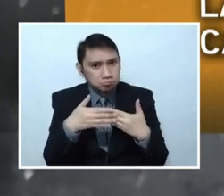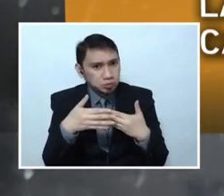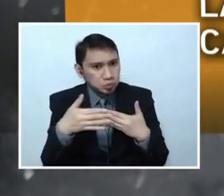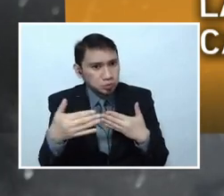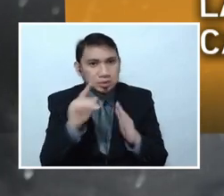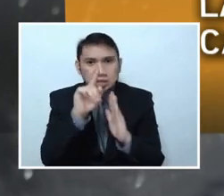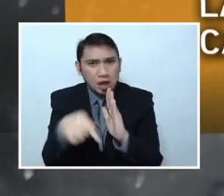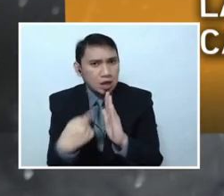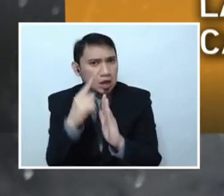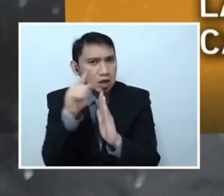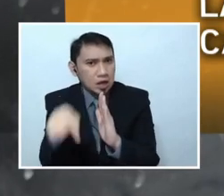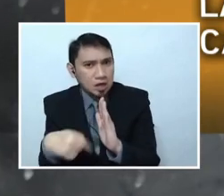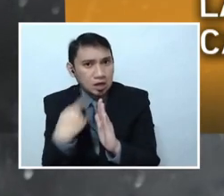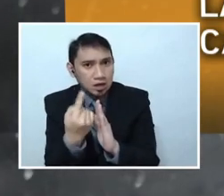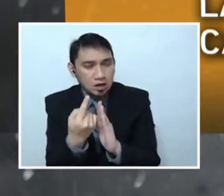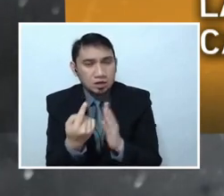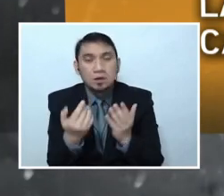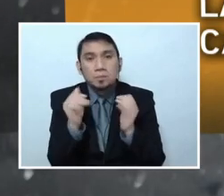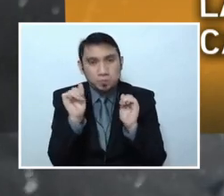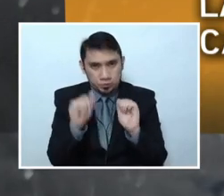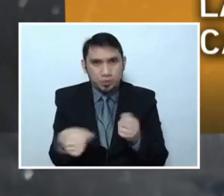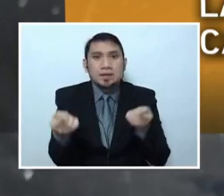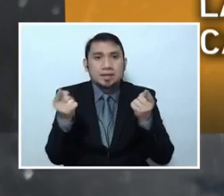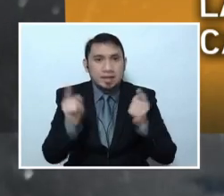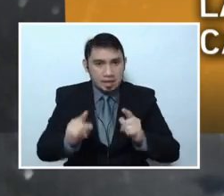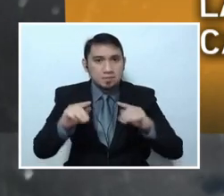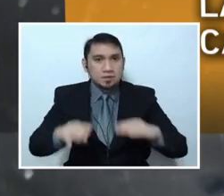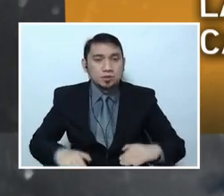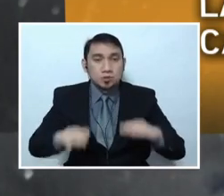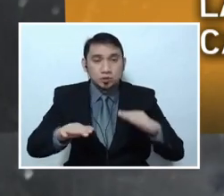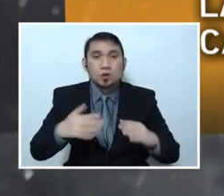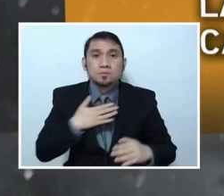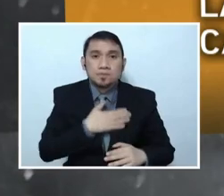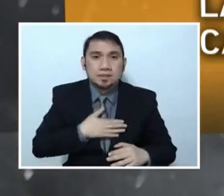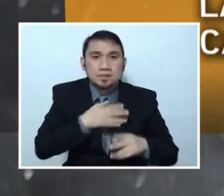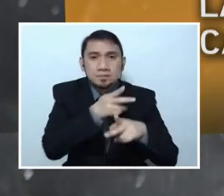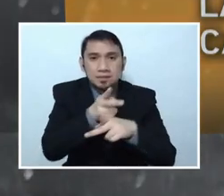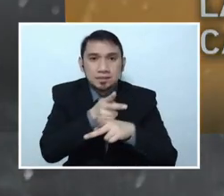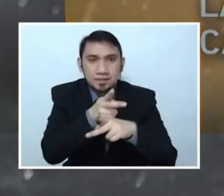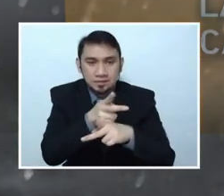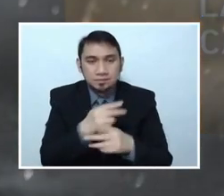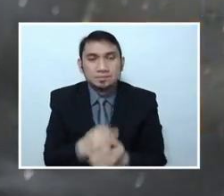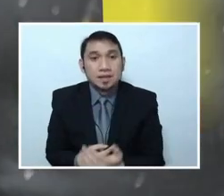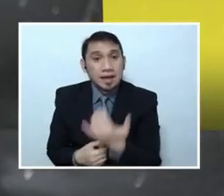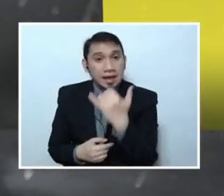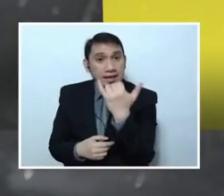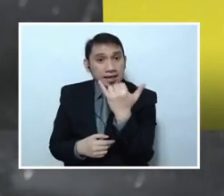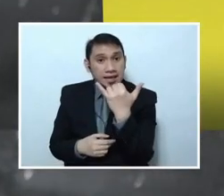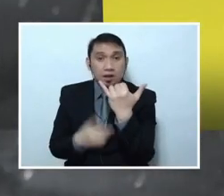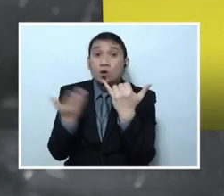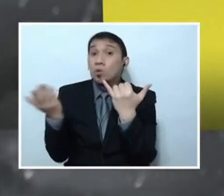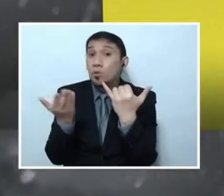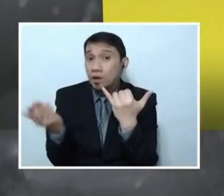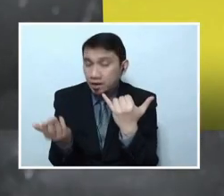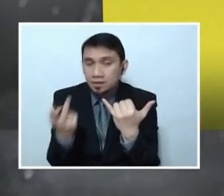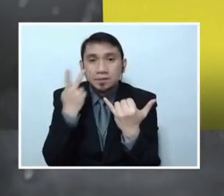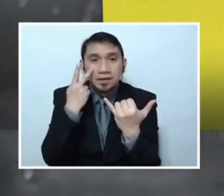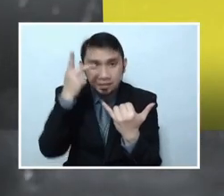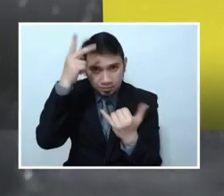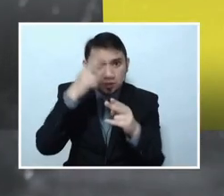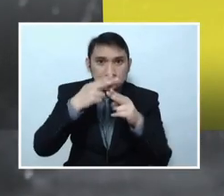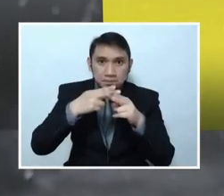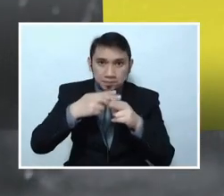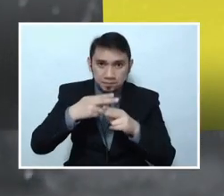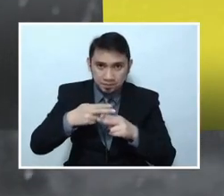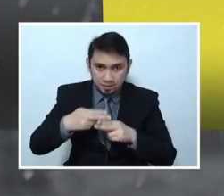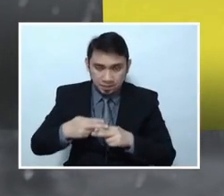ulan at may banta ng pagbaha sa mababang lugar. Mag-ingat po tayo. Yellow heavy rainfall warning naman sa Bulacan, Tarlac at Palawan, posible pa rin